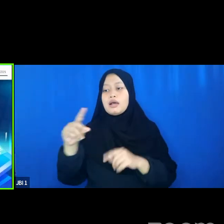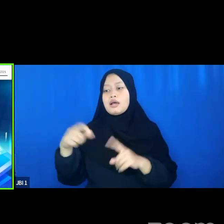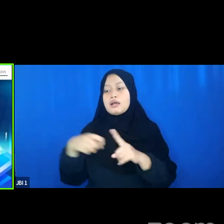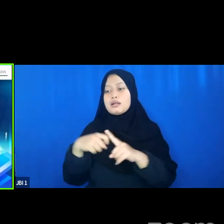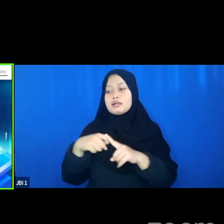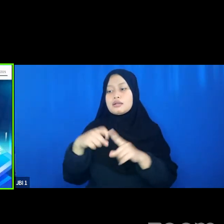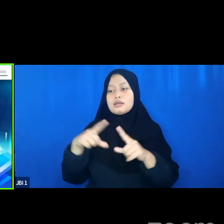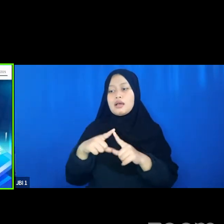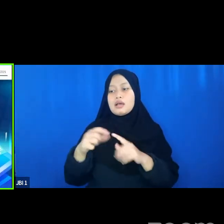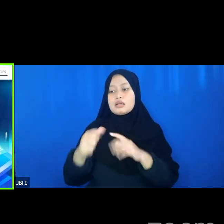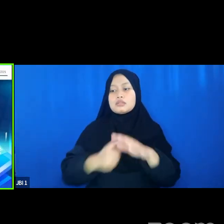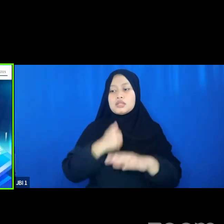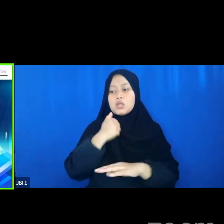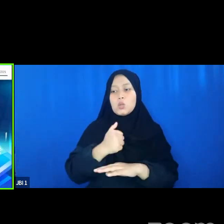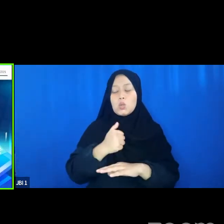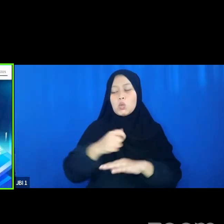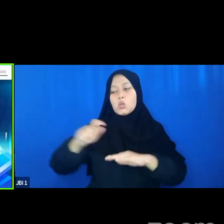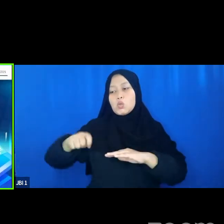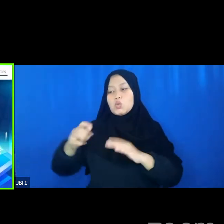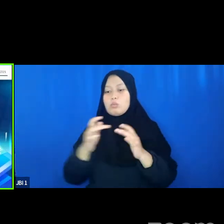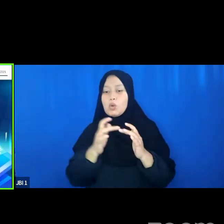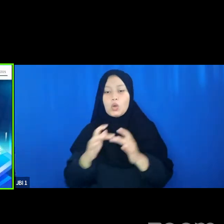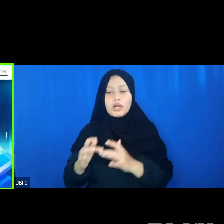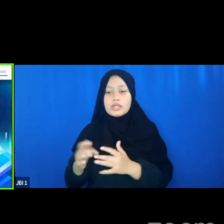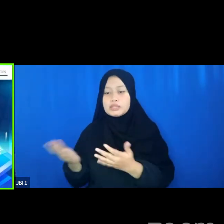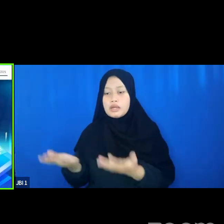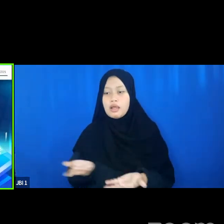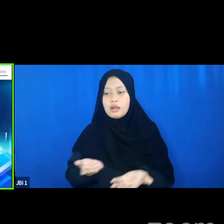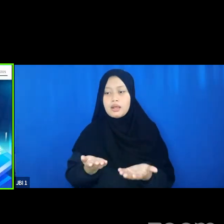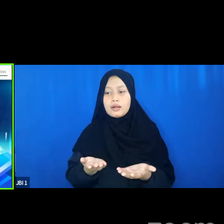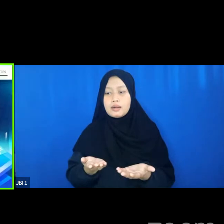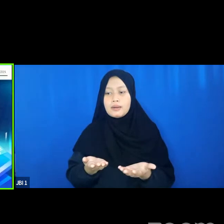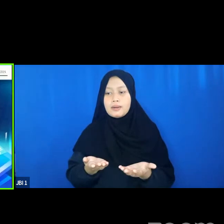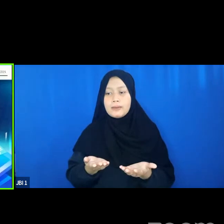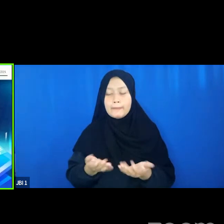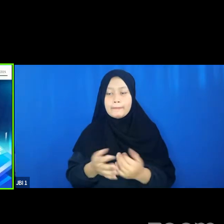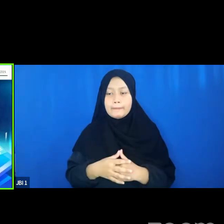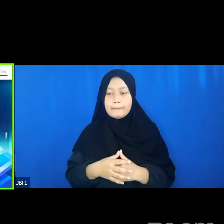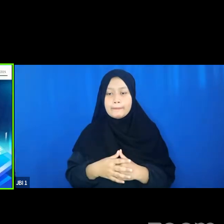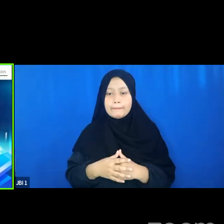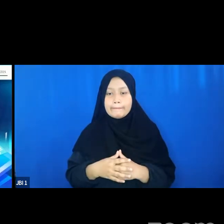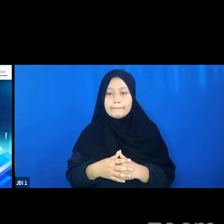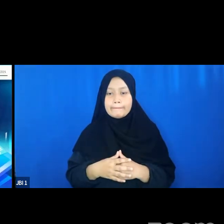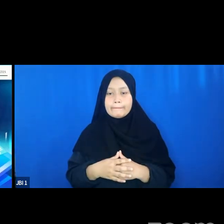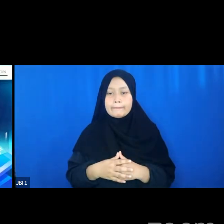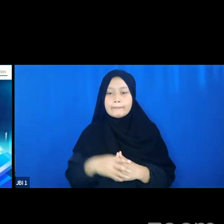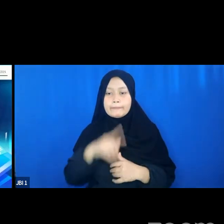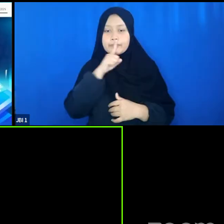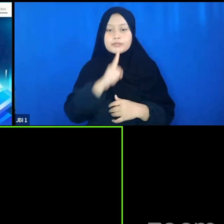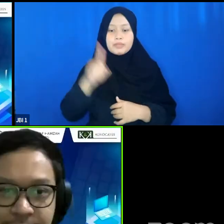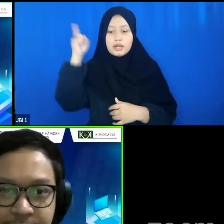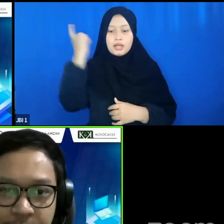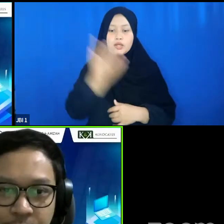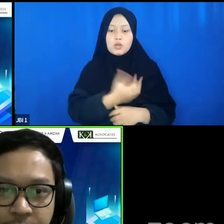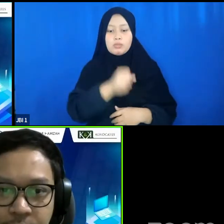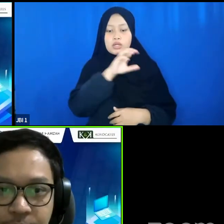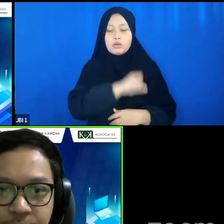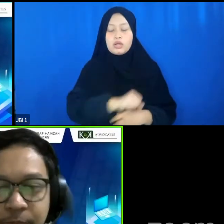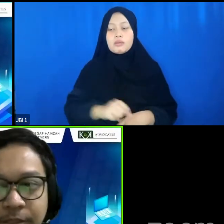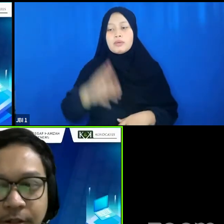dari hukumonline top Bapak Arka kami persilahkan Pak Terima kasih Bismillahirohmanirohim